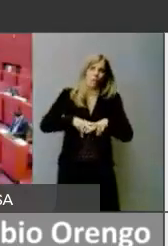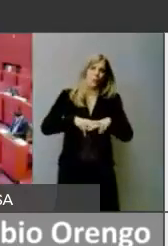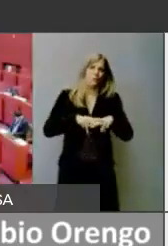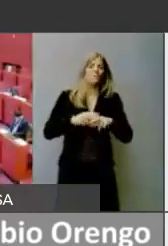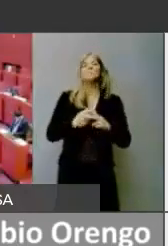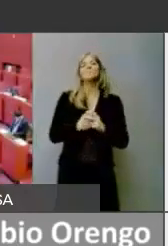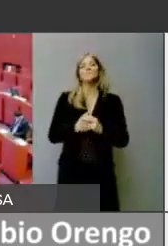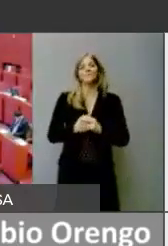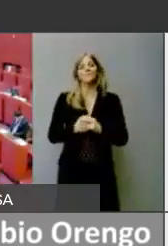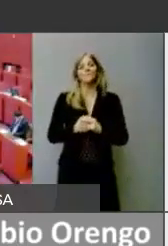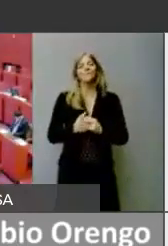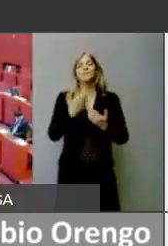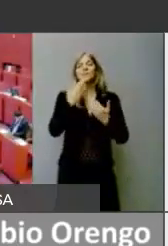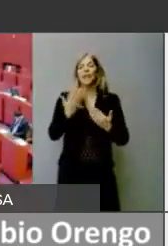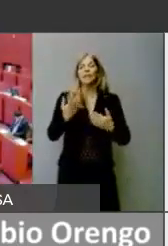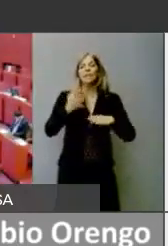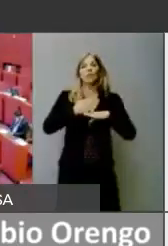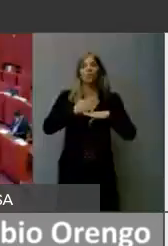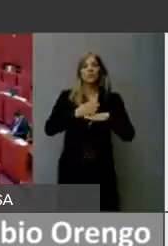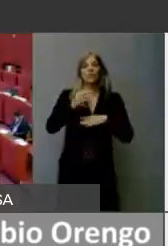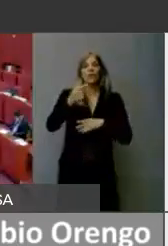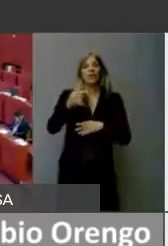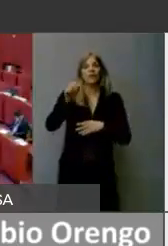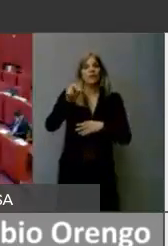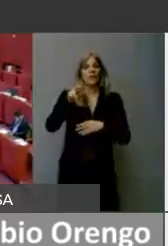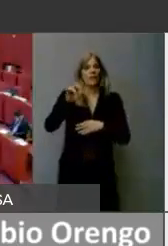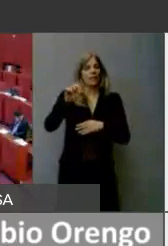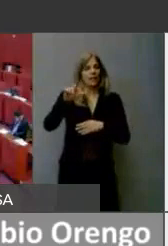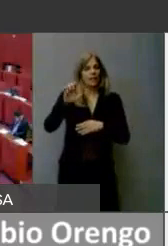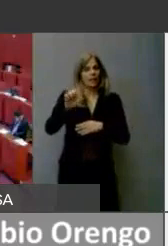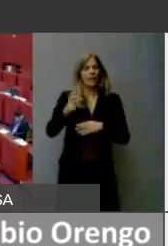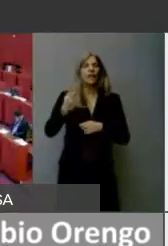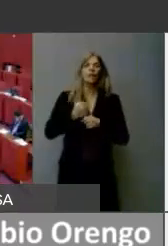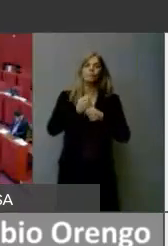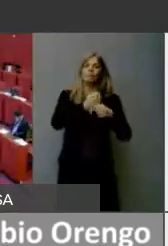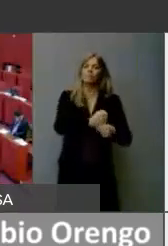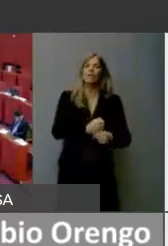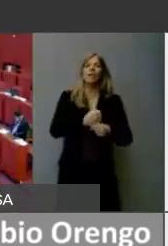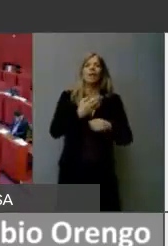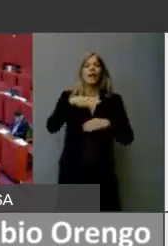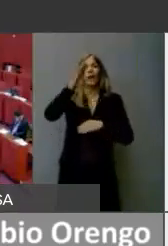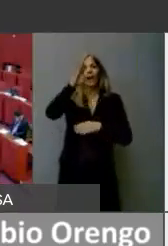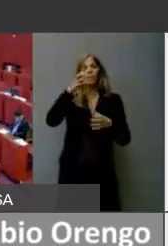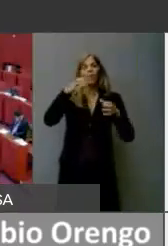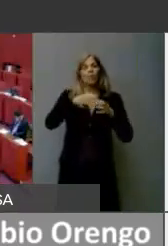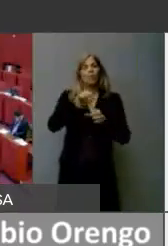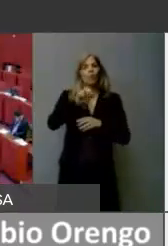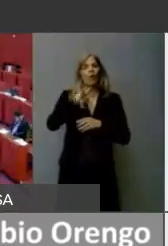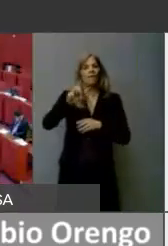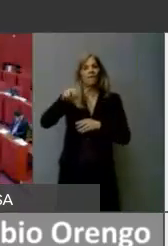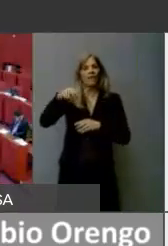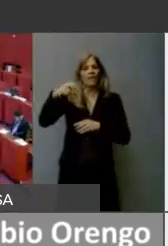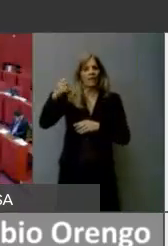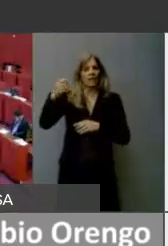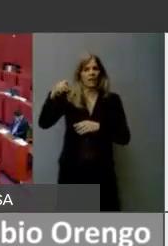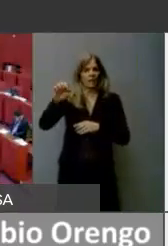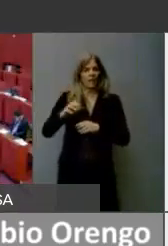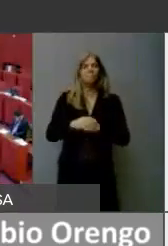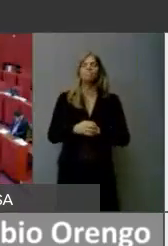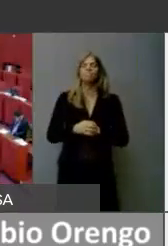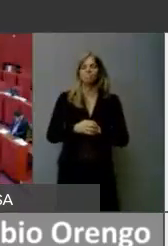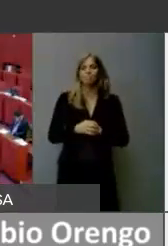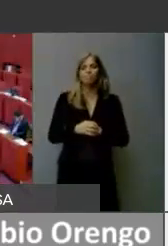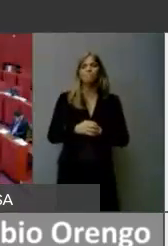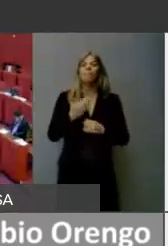Grazie consigliere Terrile, la parola al capogruppo avvenente, prego. Grazie presidente, ma io voglio